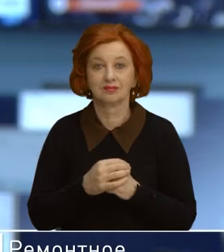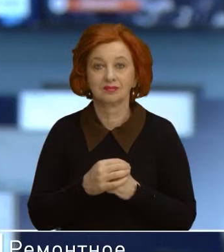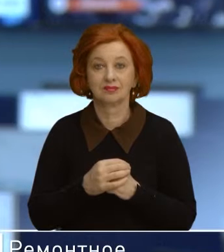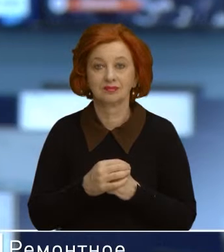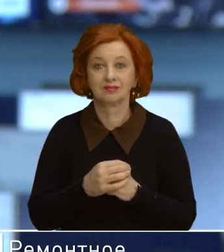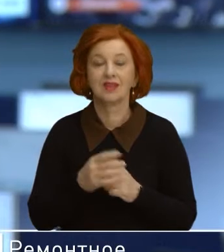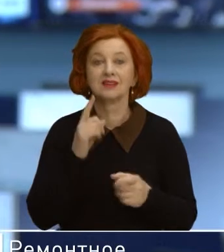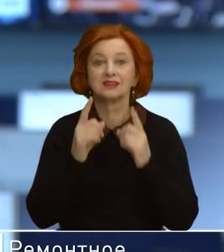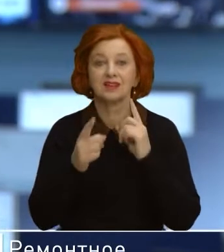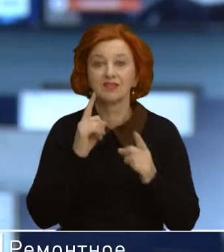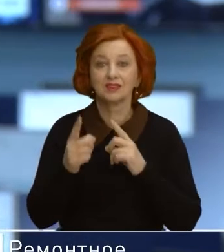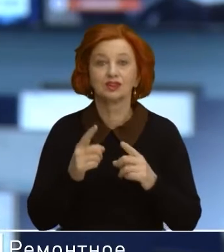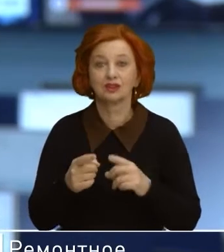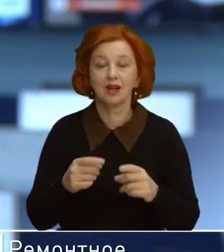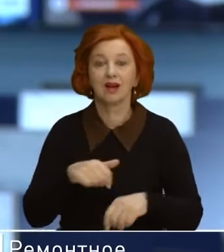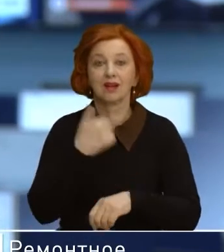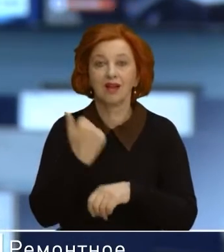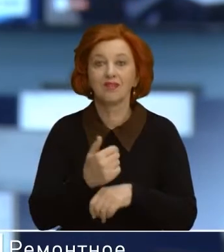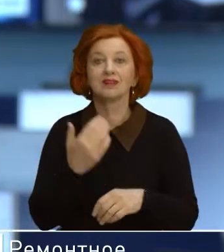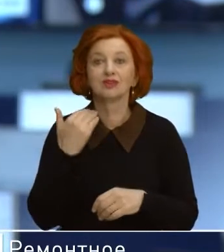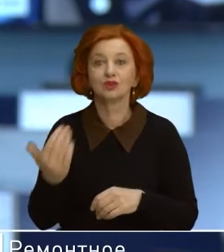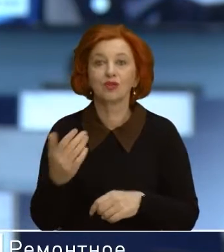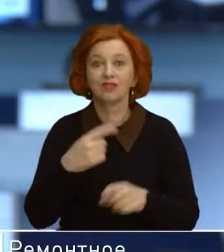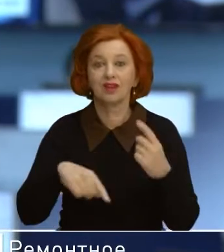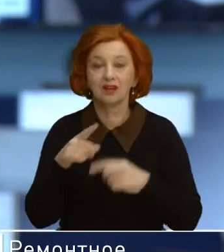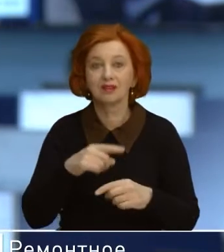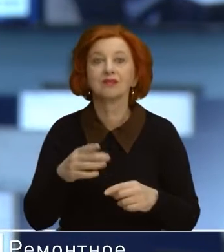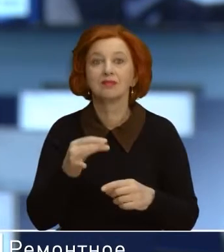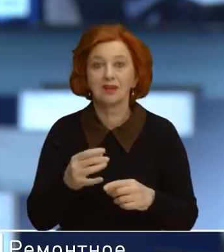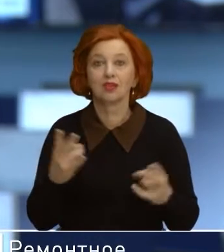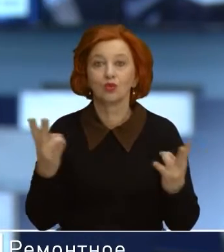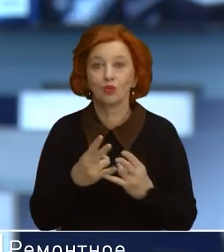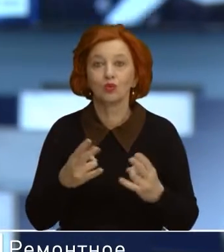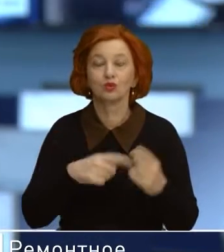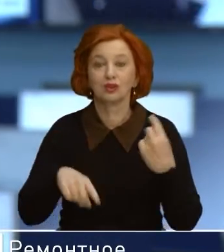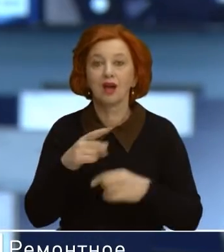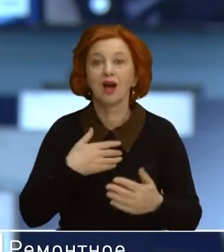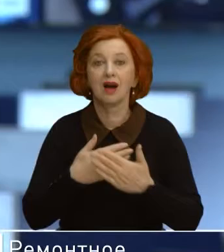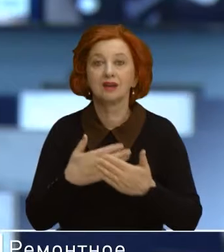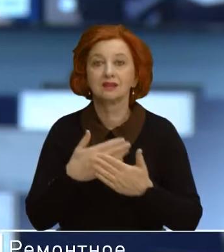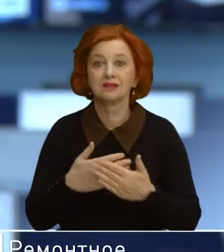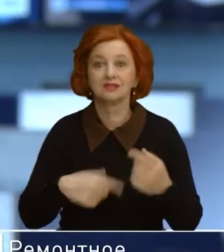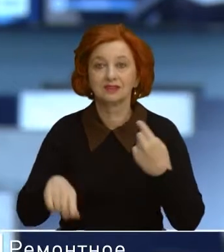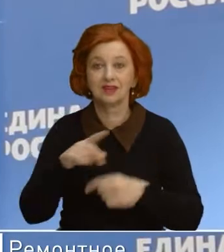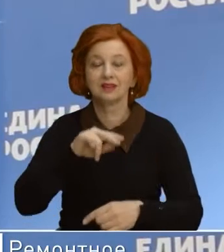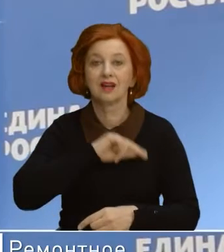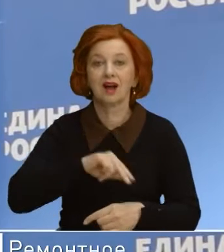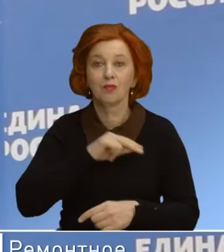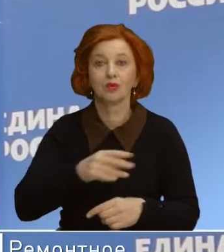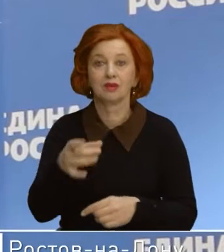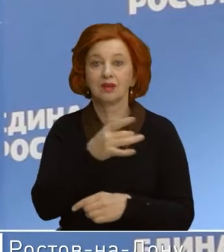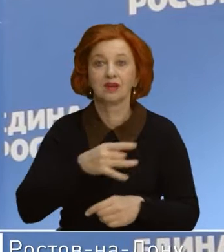на совещании секретарем генерального совета единой россии андреем турником обсудили первые итоги активизации волонтерской работы в регионах